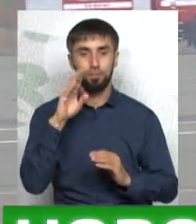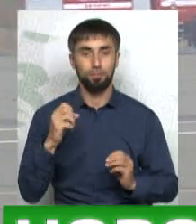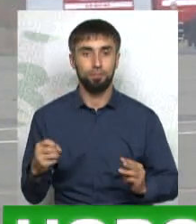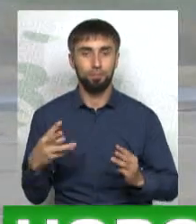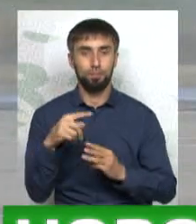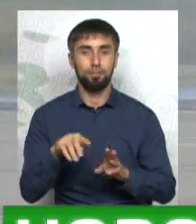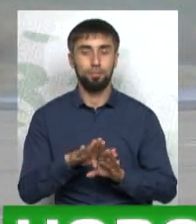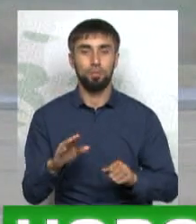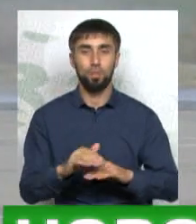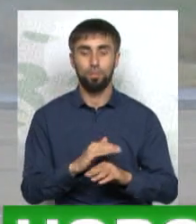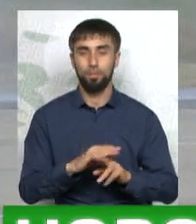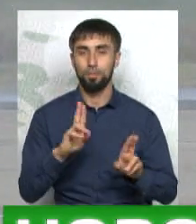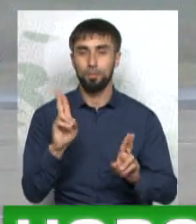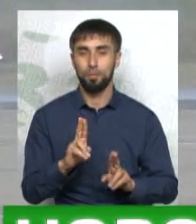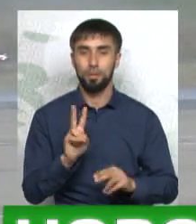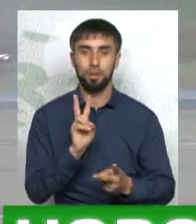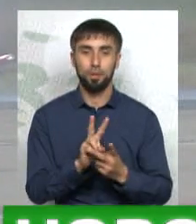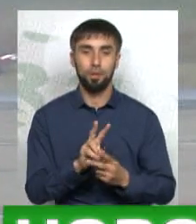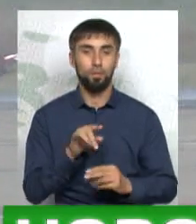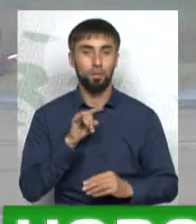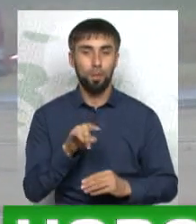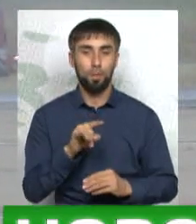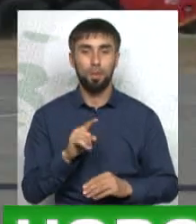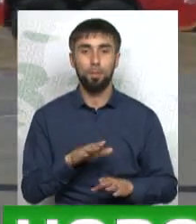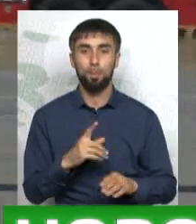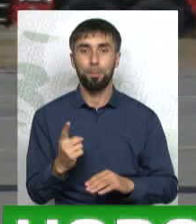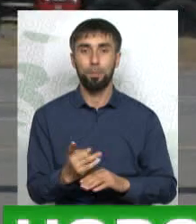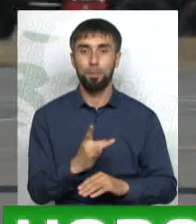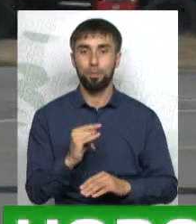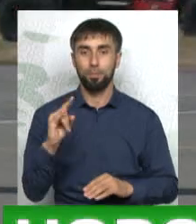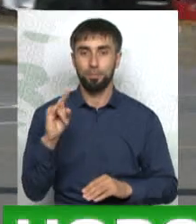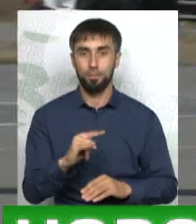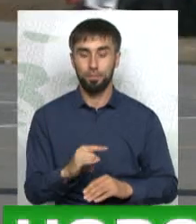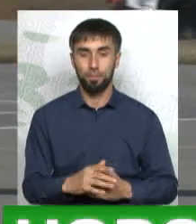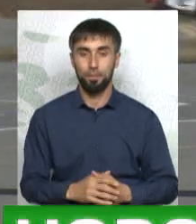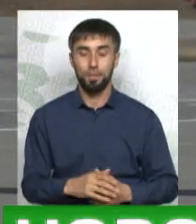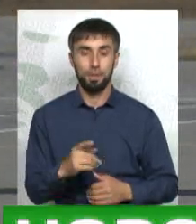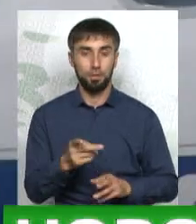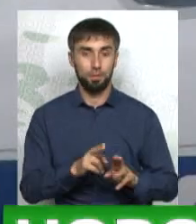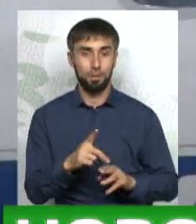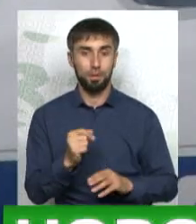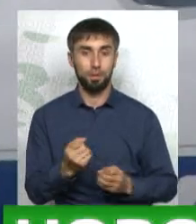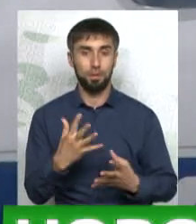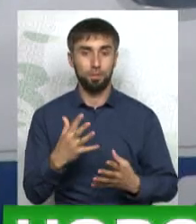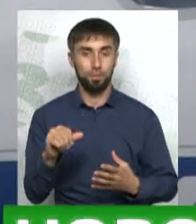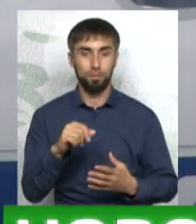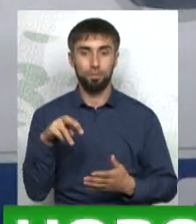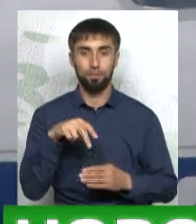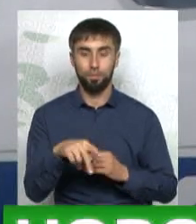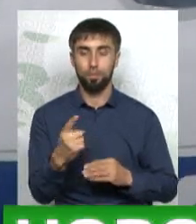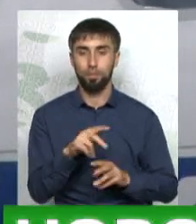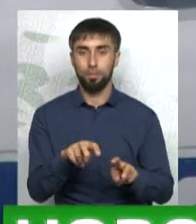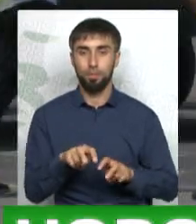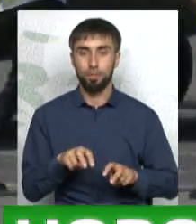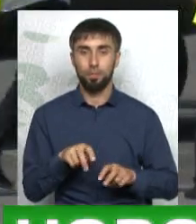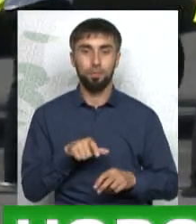арку. Это такая добрая традиция встречать воздушное судно, выполняющее новый авиарейс. Через считанные минуты на трап выходят первые